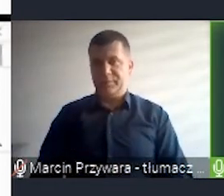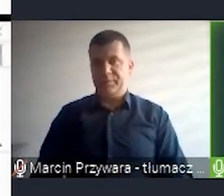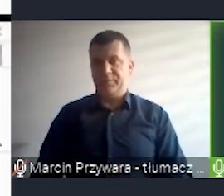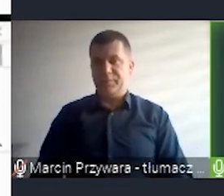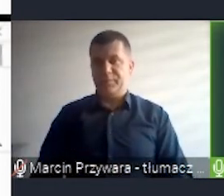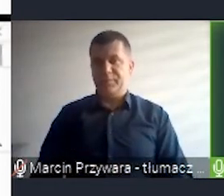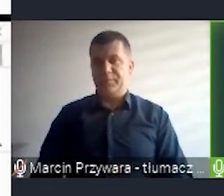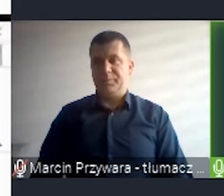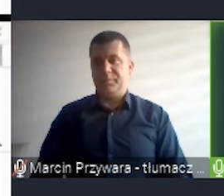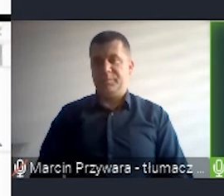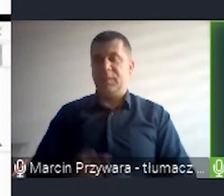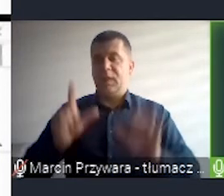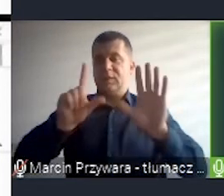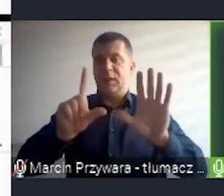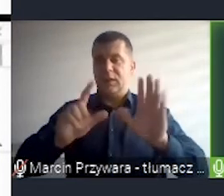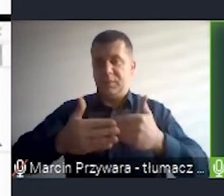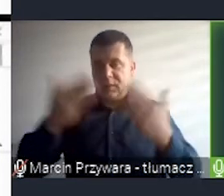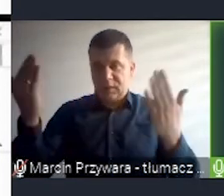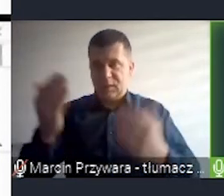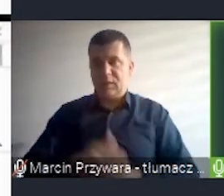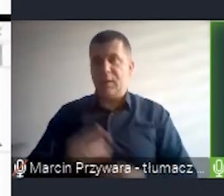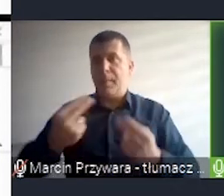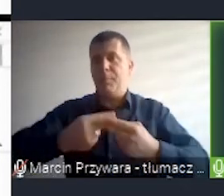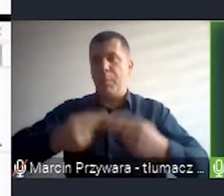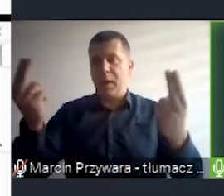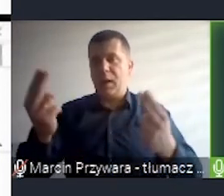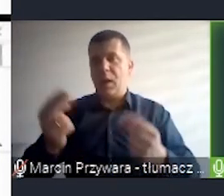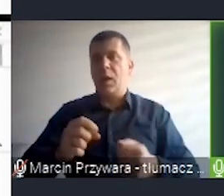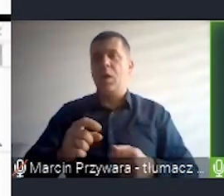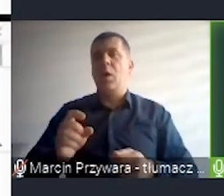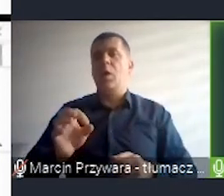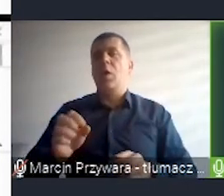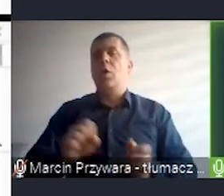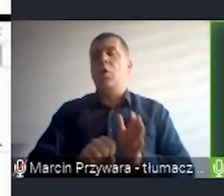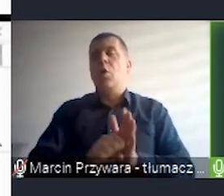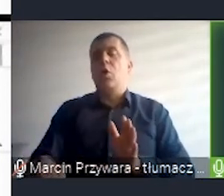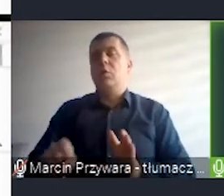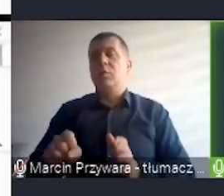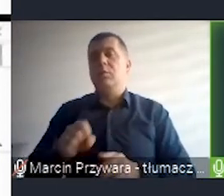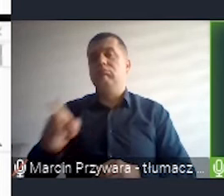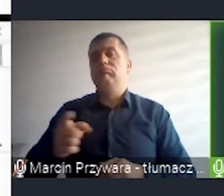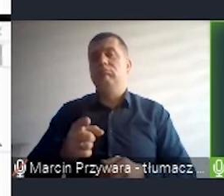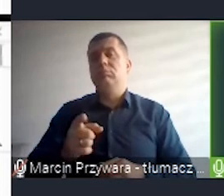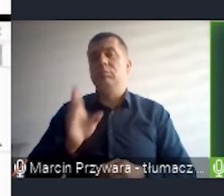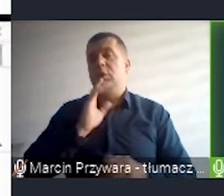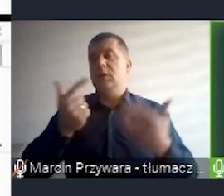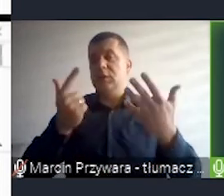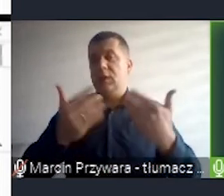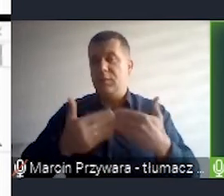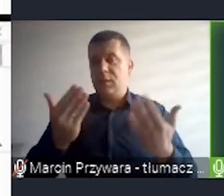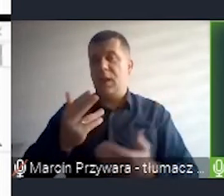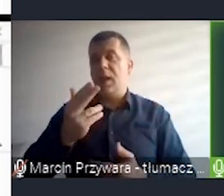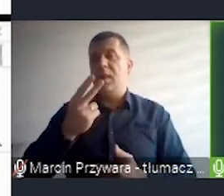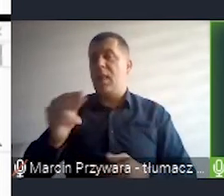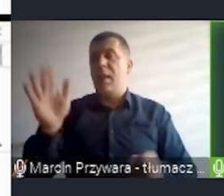że 7 dni publikacji odczytane zostaje jako 7 dni, ale nie